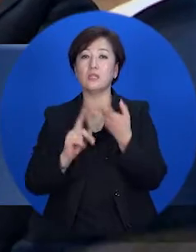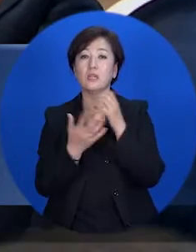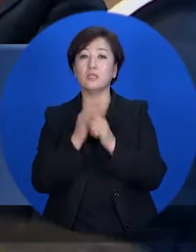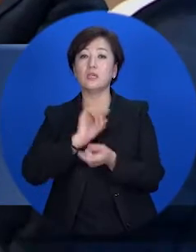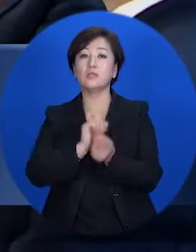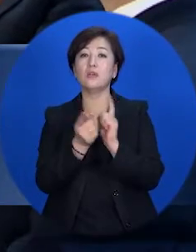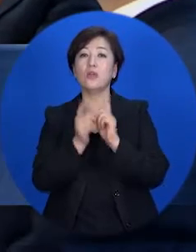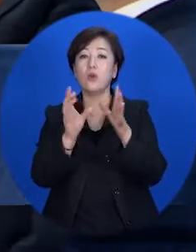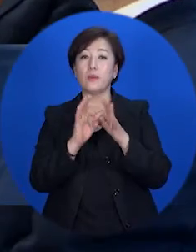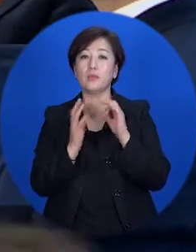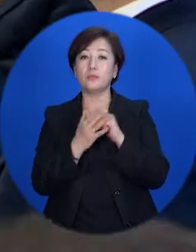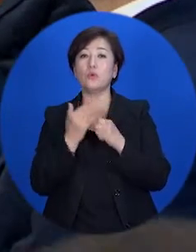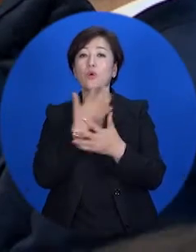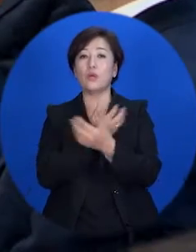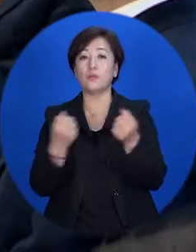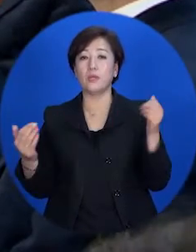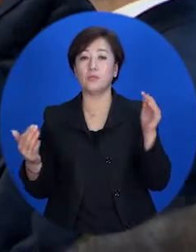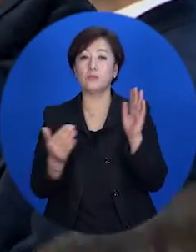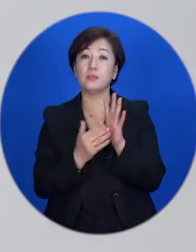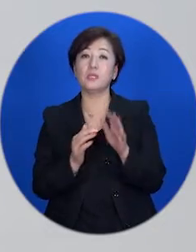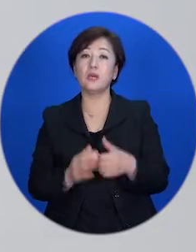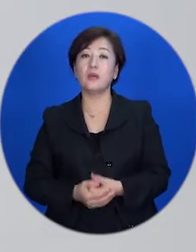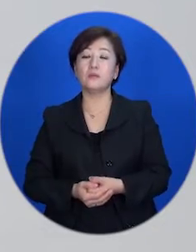협업 방안도 협의했습니다.